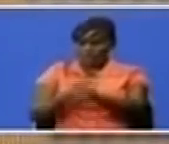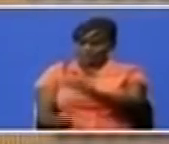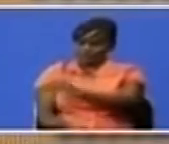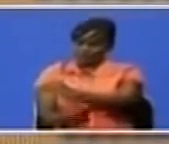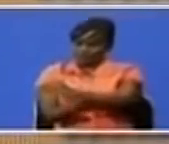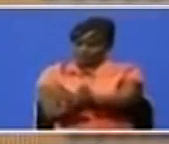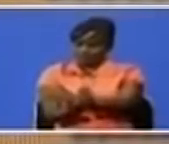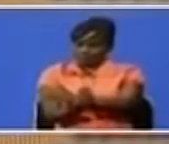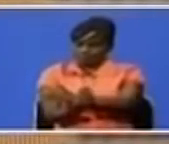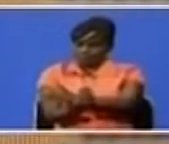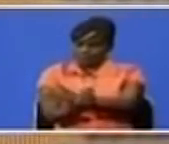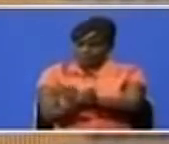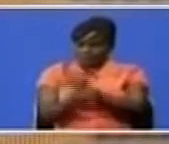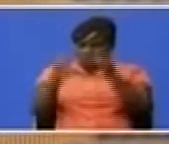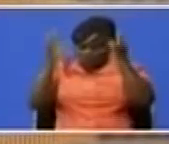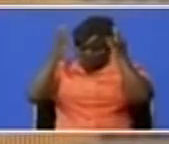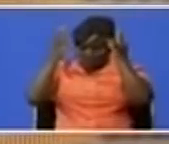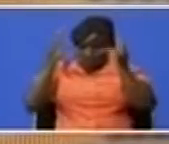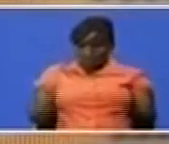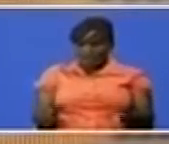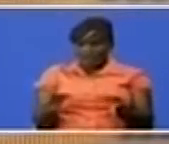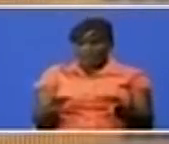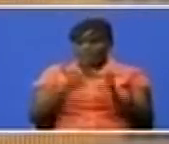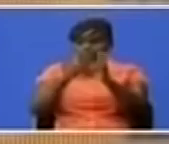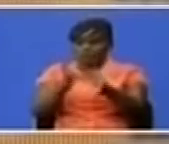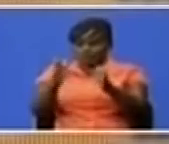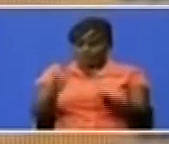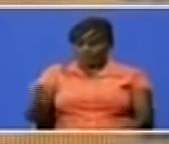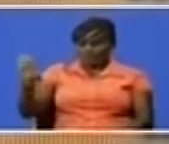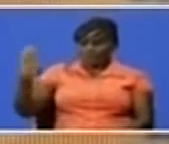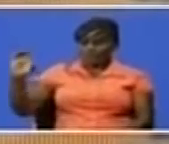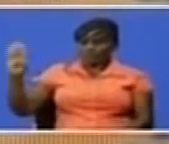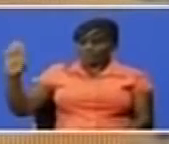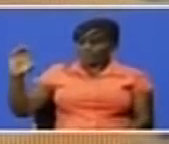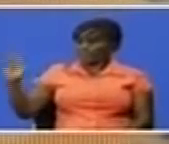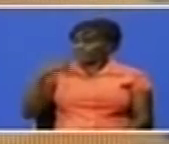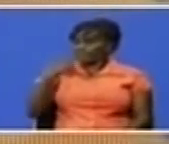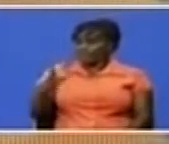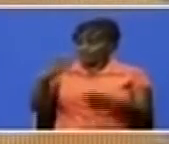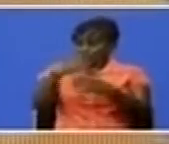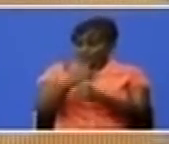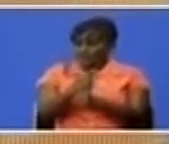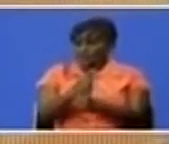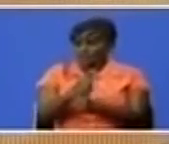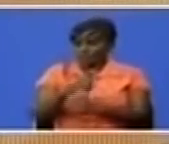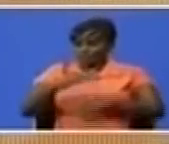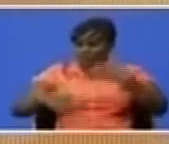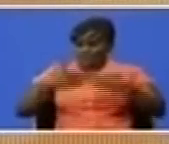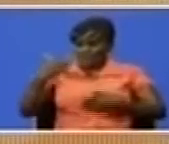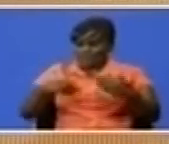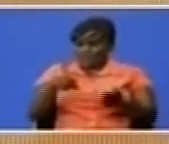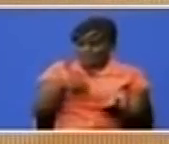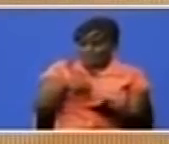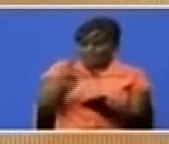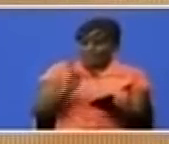Hii ni kwa mujibu wa taarifa za shirika la habari la BBC. Ripoti hizo zinadai kwamba kampuni ya michezo ya ISL